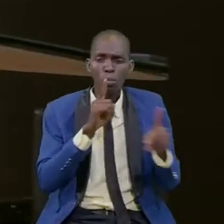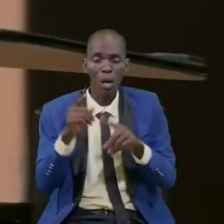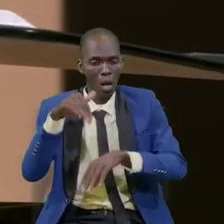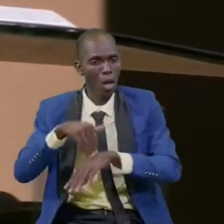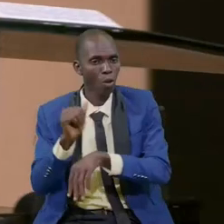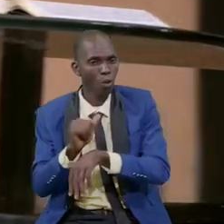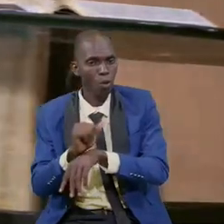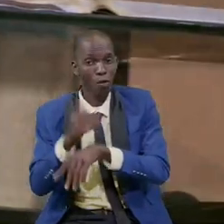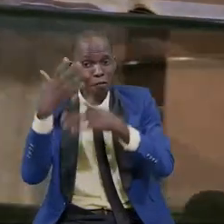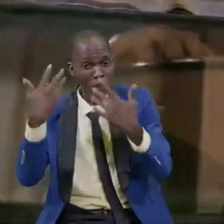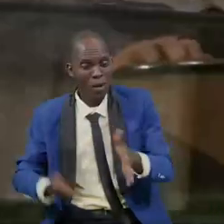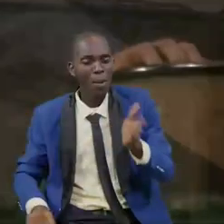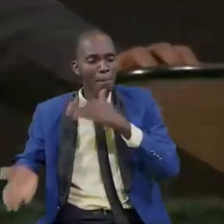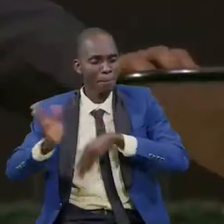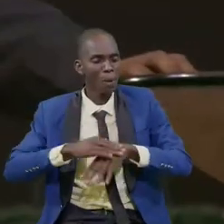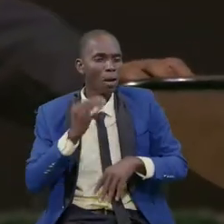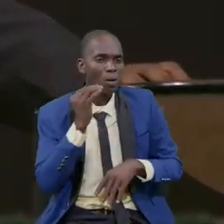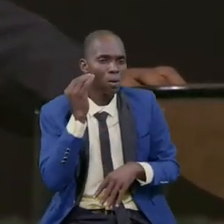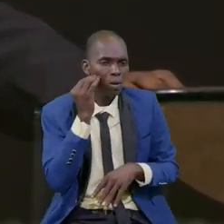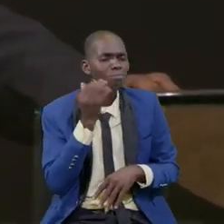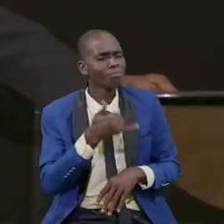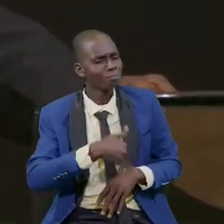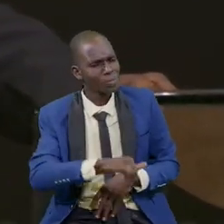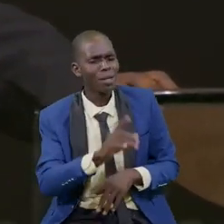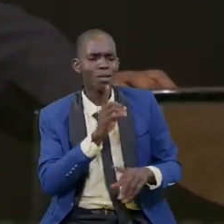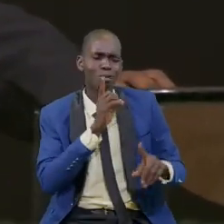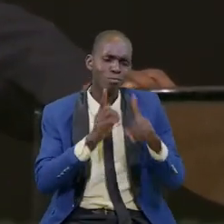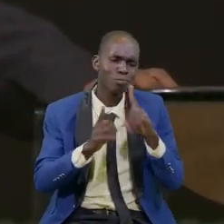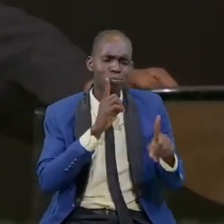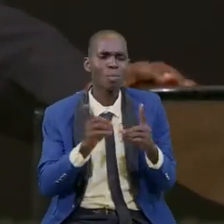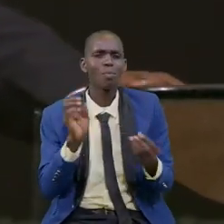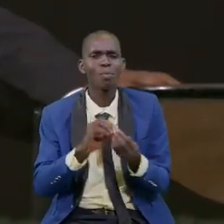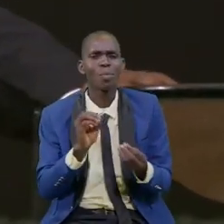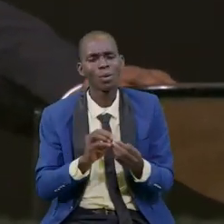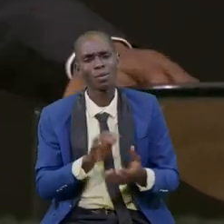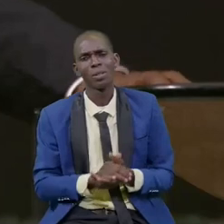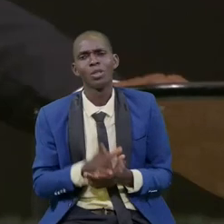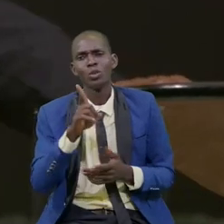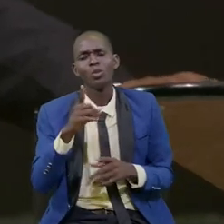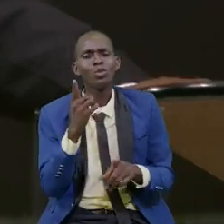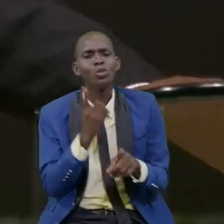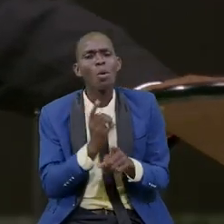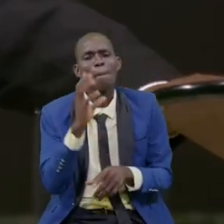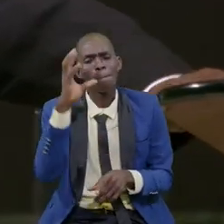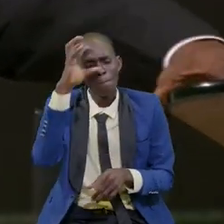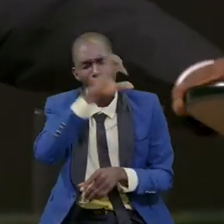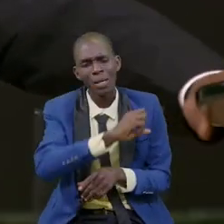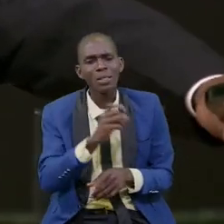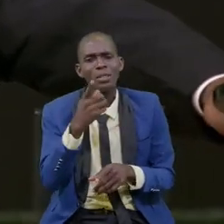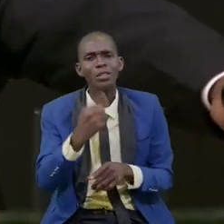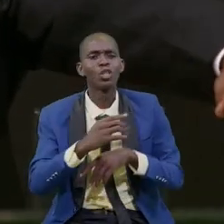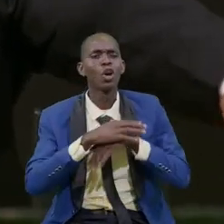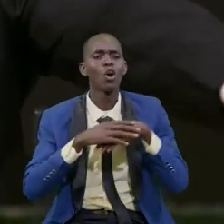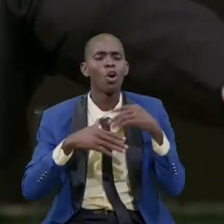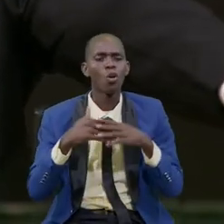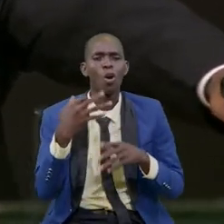la conversation a commencé. Alors, seulement, alors, vous n'aimez pas vous taire.